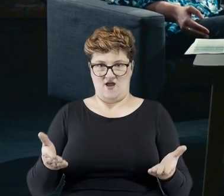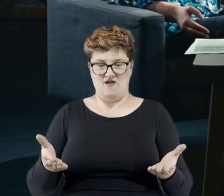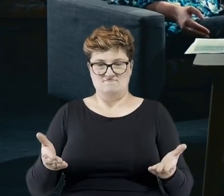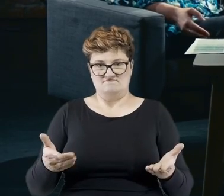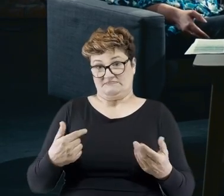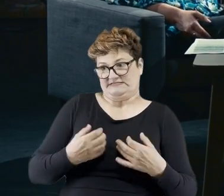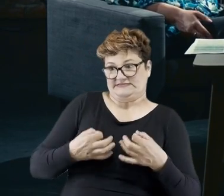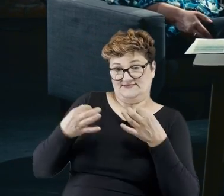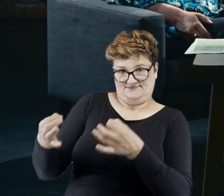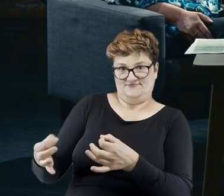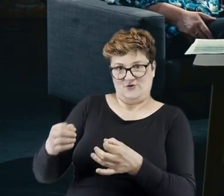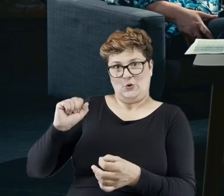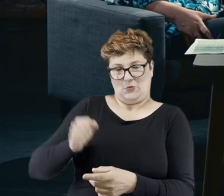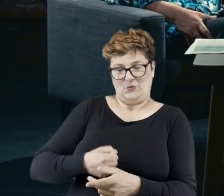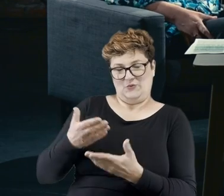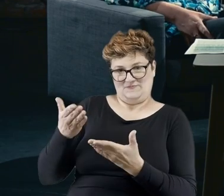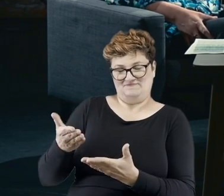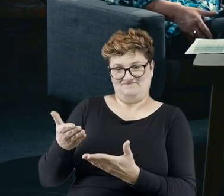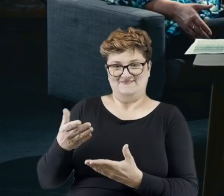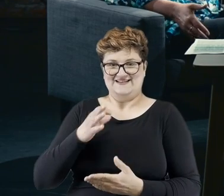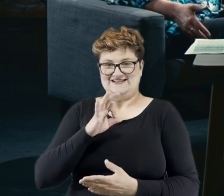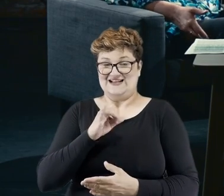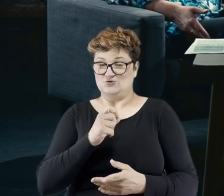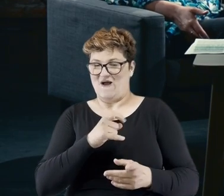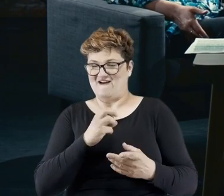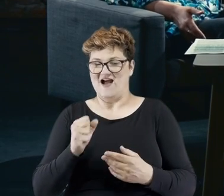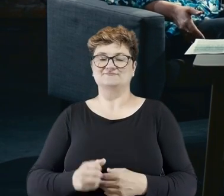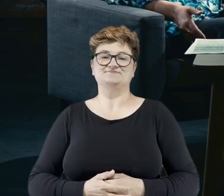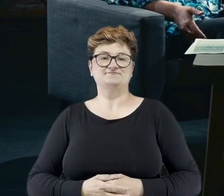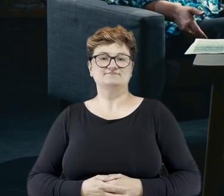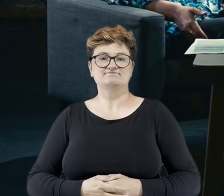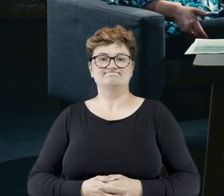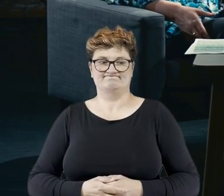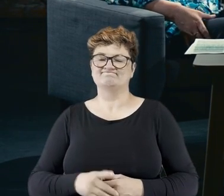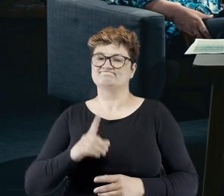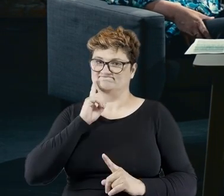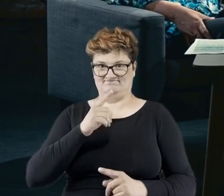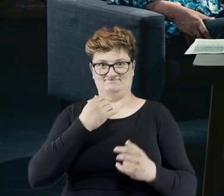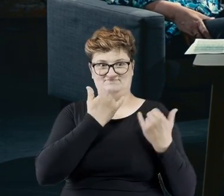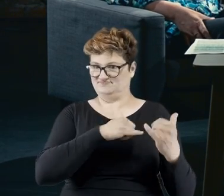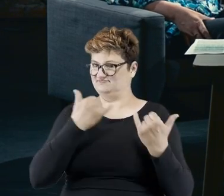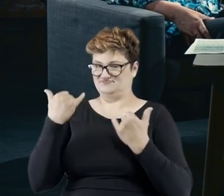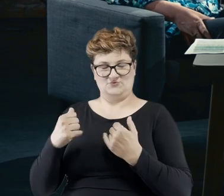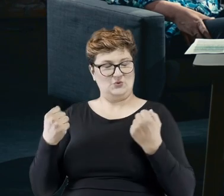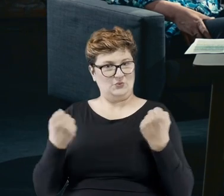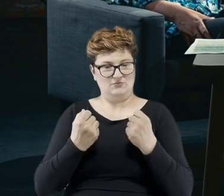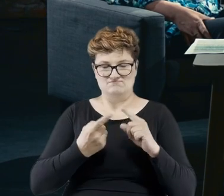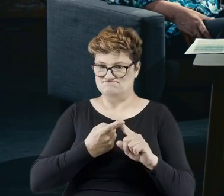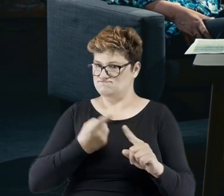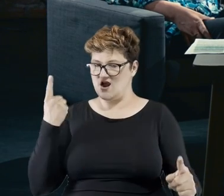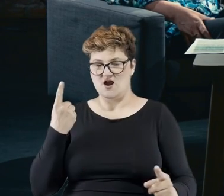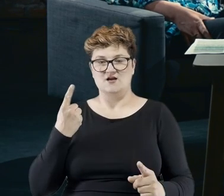Tutaj oddałabym głos specjalistce właśnie od Stanisławy. Tak. No, różnica jest dramatyczna,